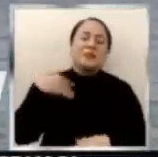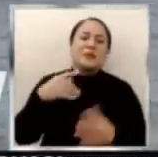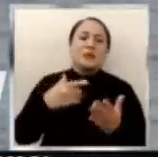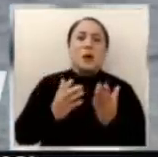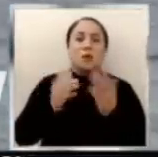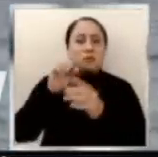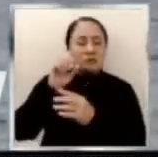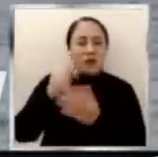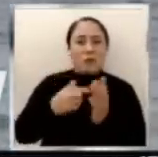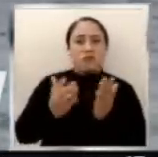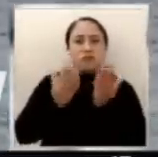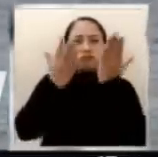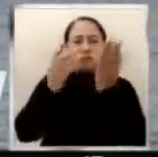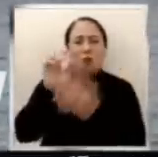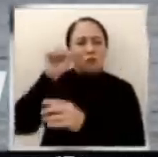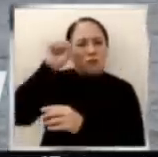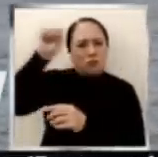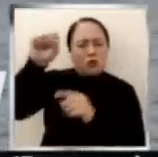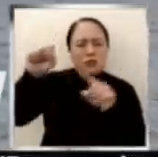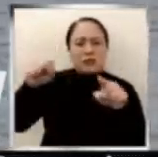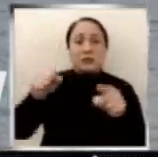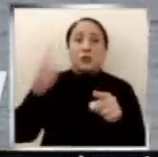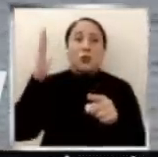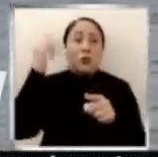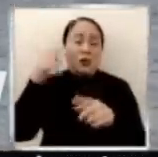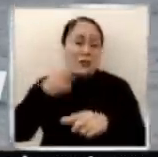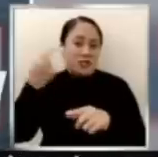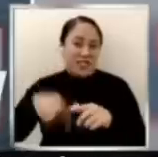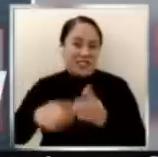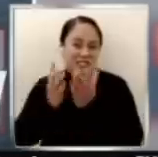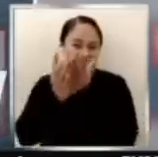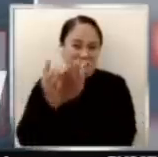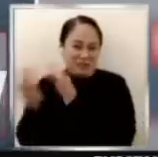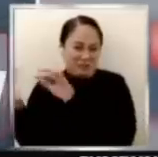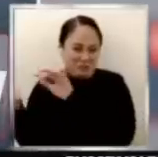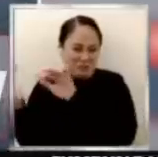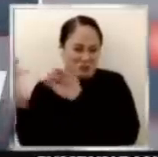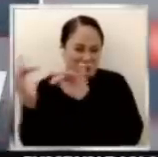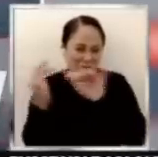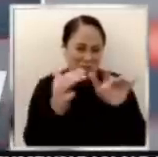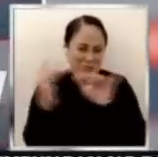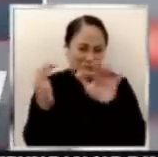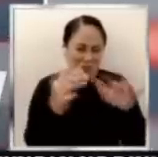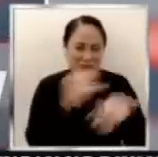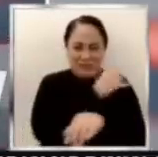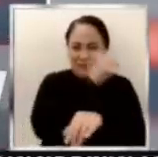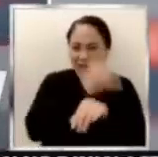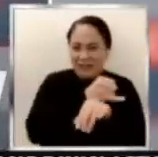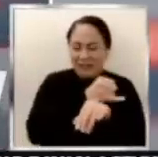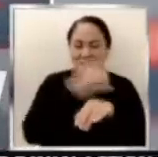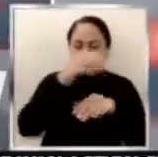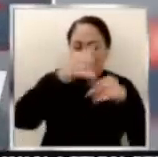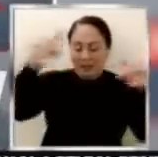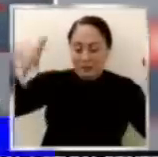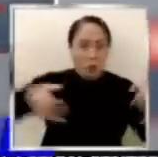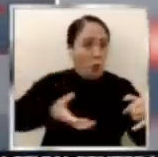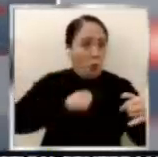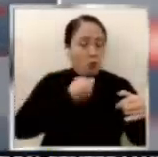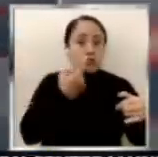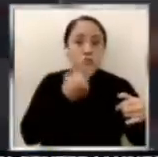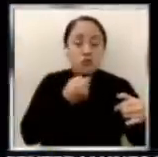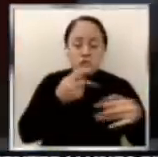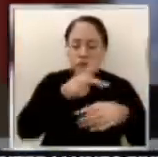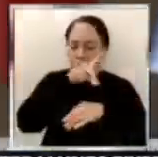China ang swarming o paglapit ng maraming Chinese fishing militia ships sa mga isla at bahurang inuukupa ng Pilipinas kabilang